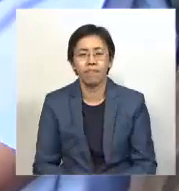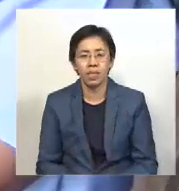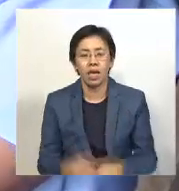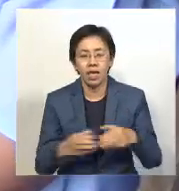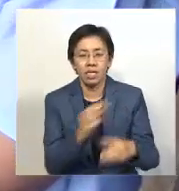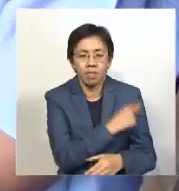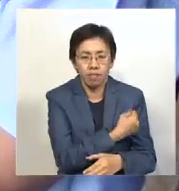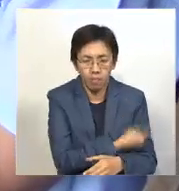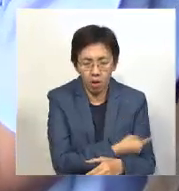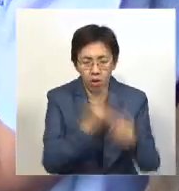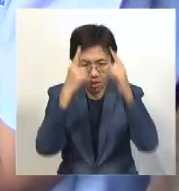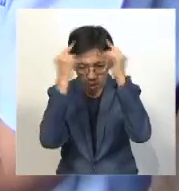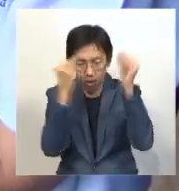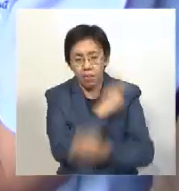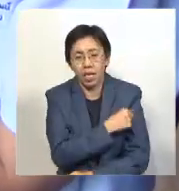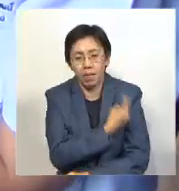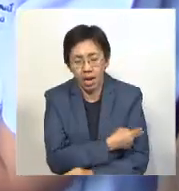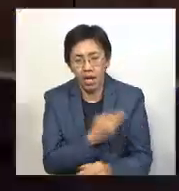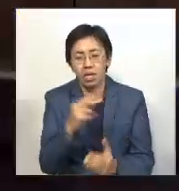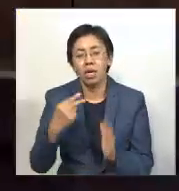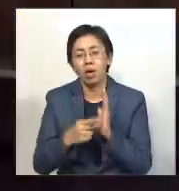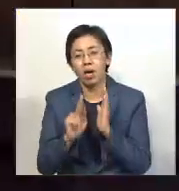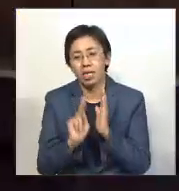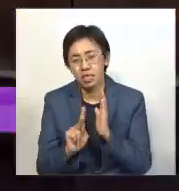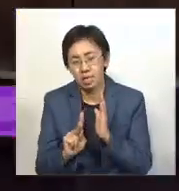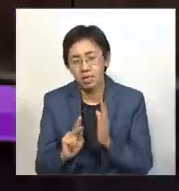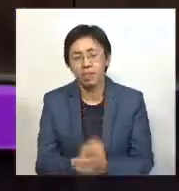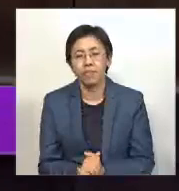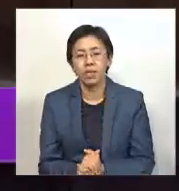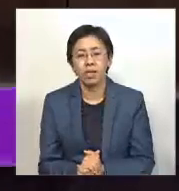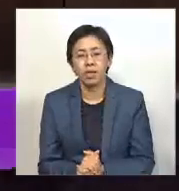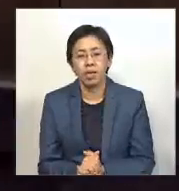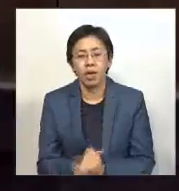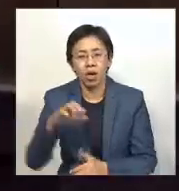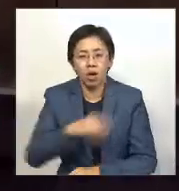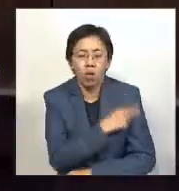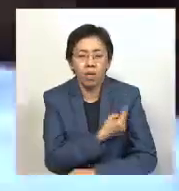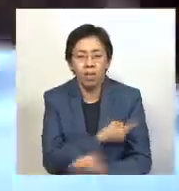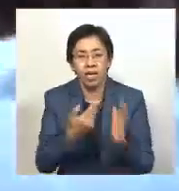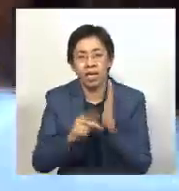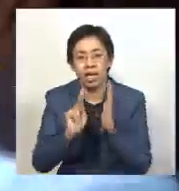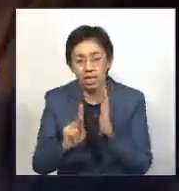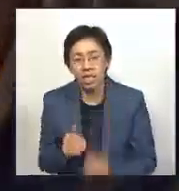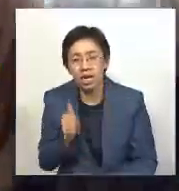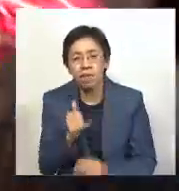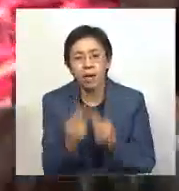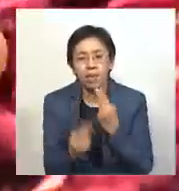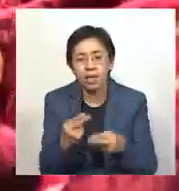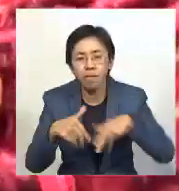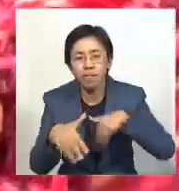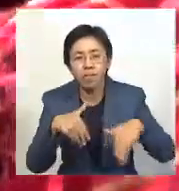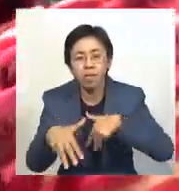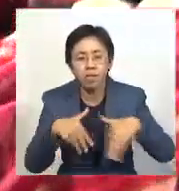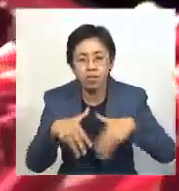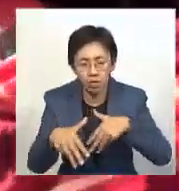โดยทีมแพทย์พยาบาลจากโรงพยาบาลกาฬสินธุ์และสำนักงานสาธารณสุขจังหวัดกาฬสินธุ์นะคะก็เดินทางไปเยี่ยมประช